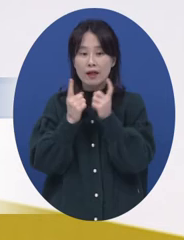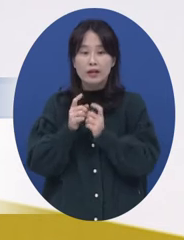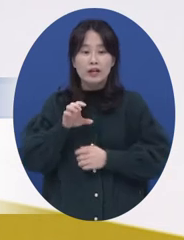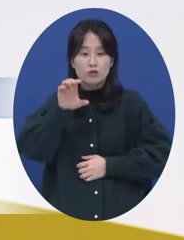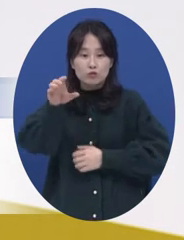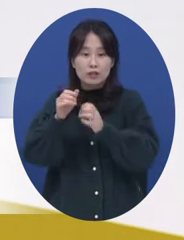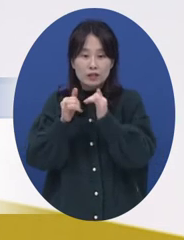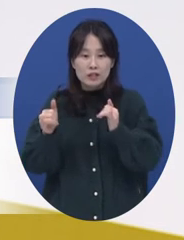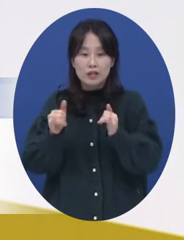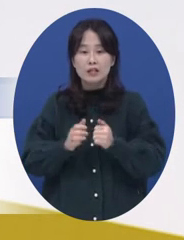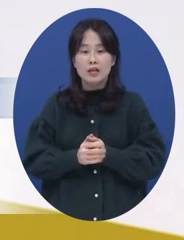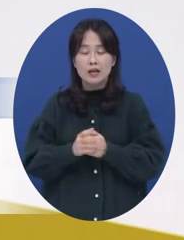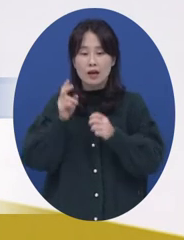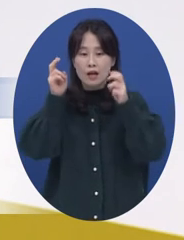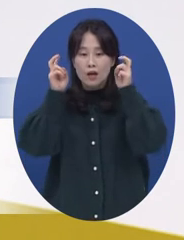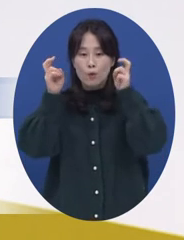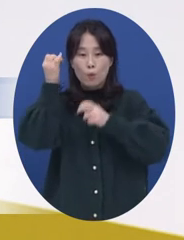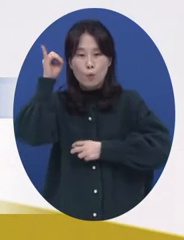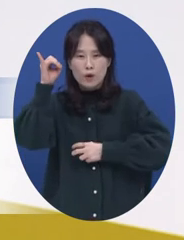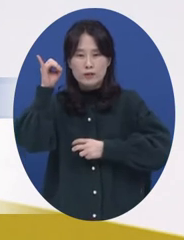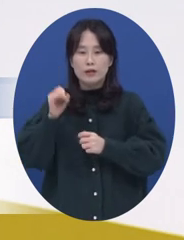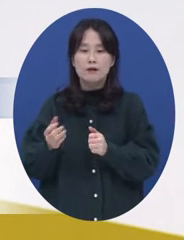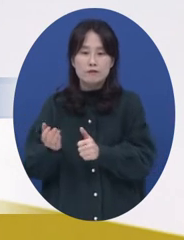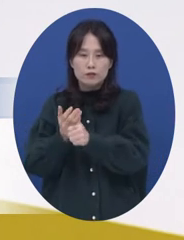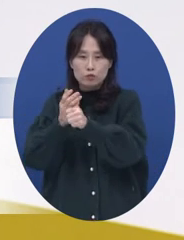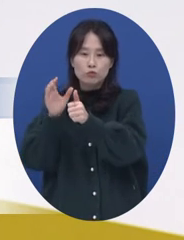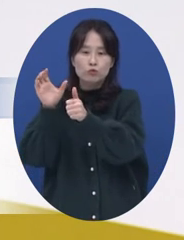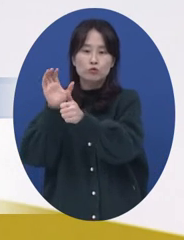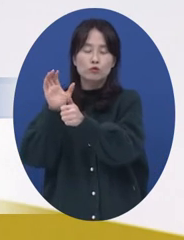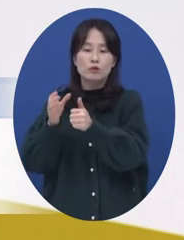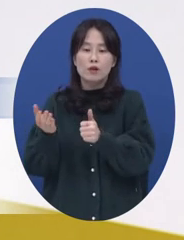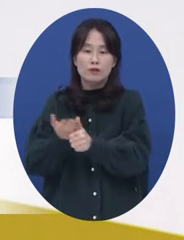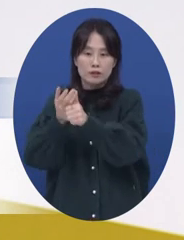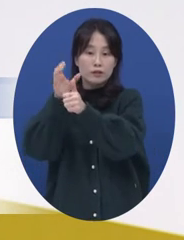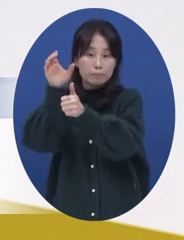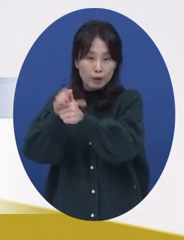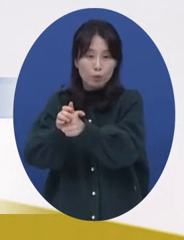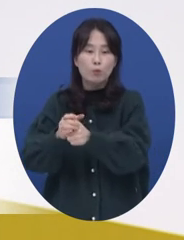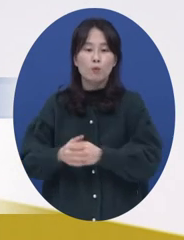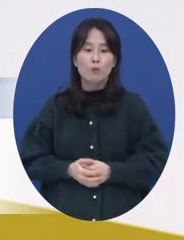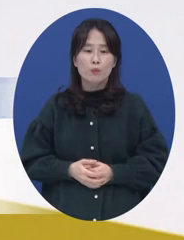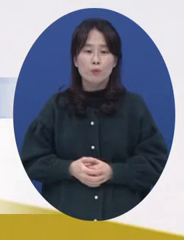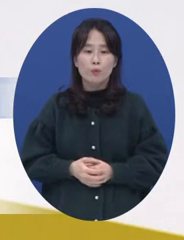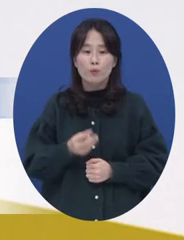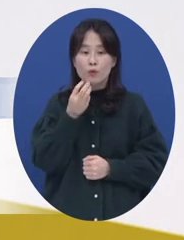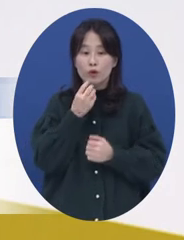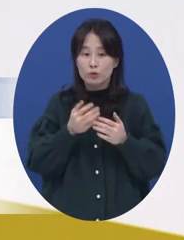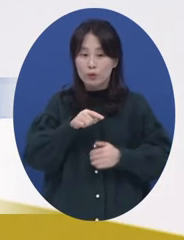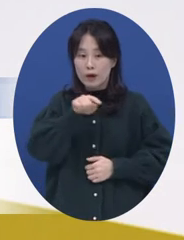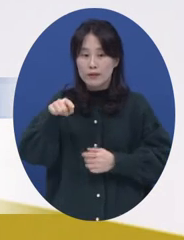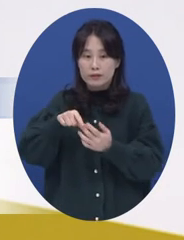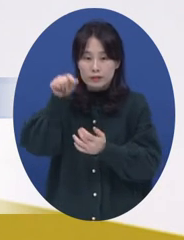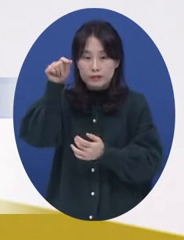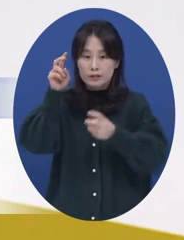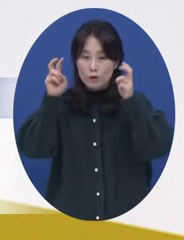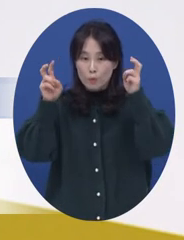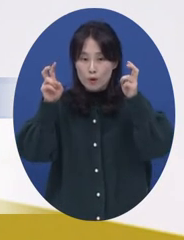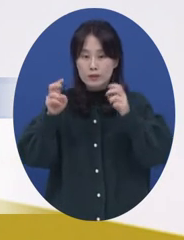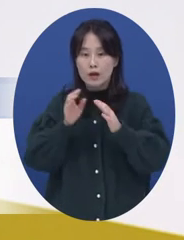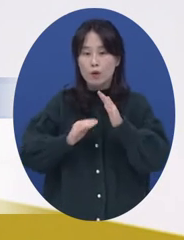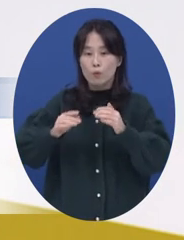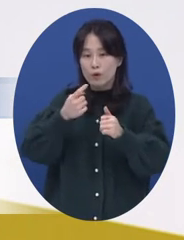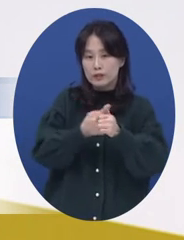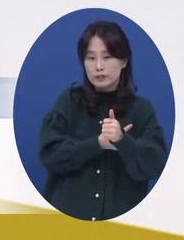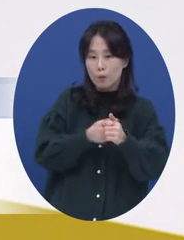통해 민간 투자자에게 유망한 스타트업을 발굴 육성하는 역할을 부여하고 굉 기도가 이들